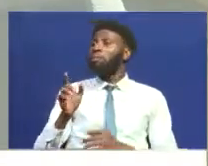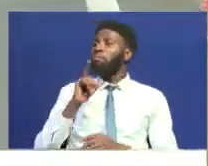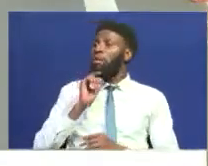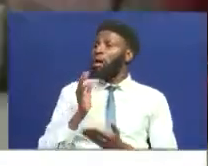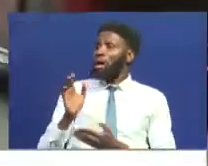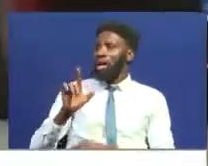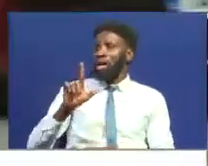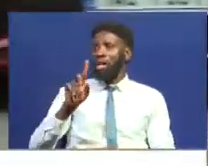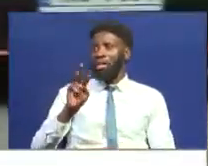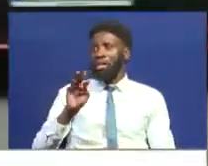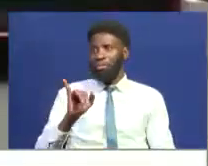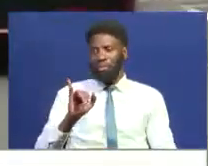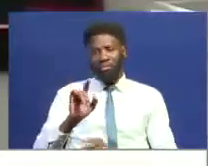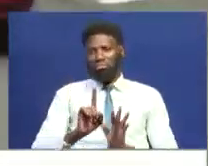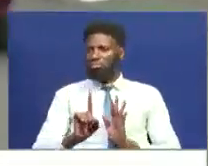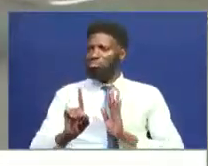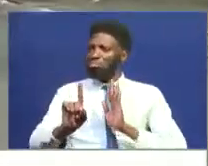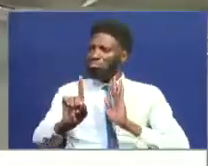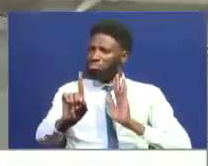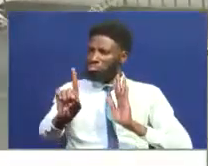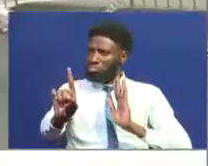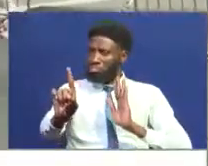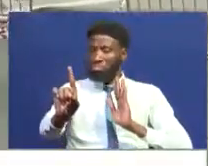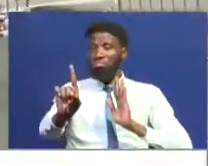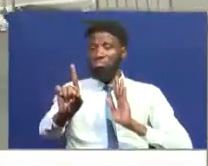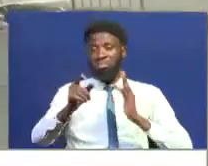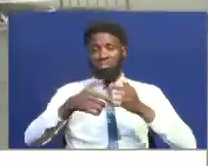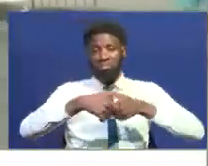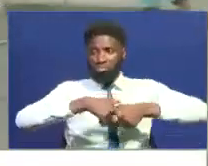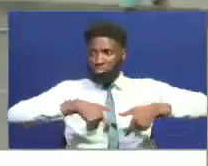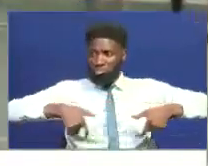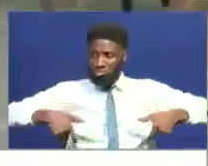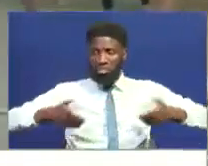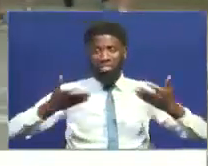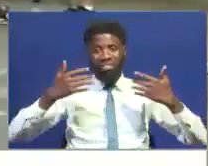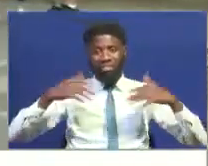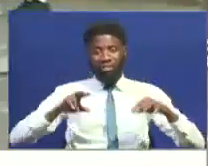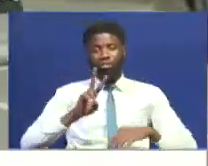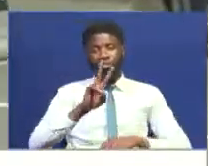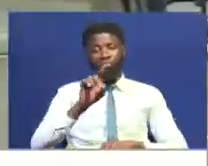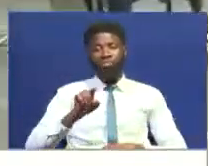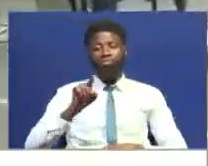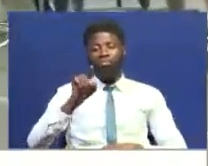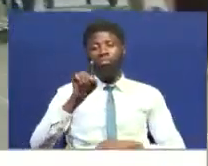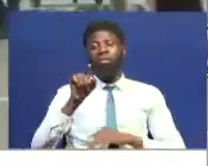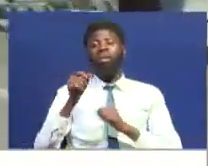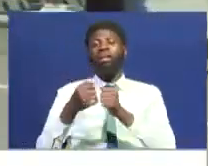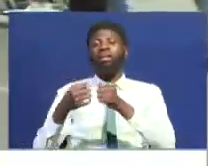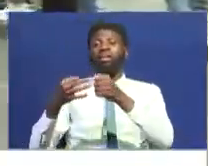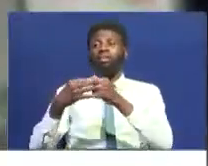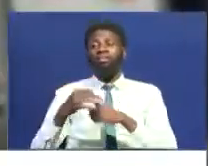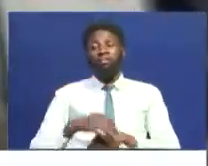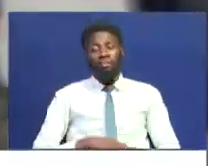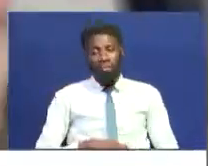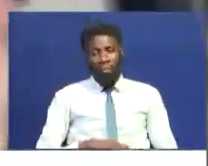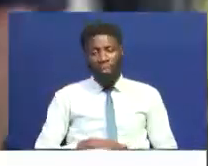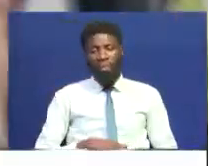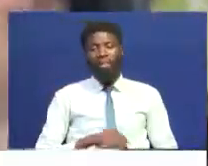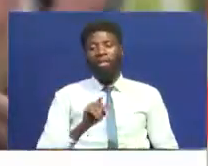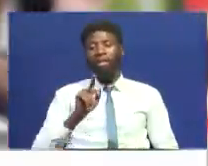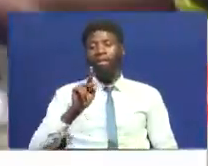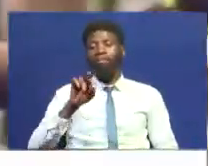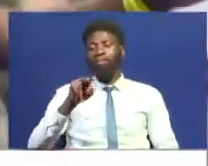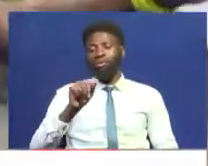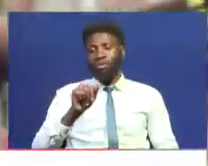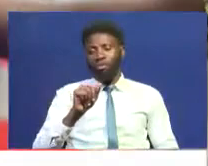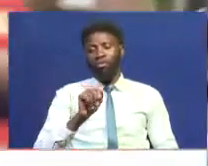akifika utepeni kwa muda wa saa 2 dakika 8 na sekunde 43. Kiprono Kipkemoi aliandikisha muda saa 2 dakika 10